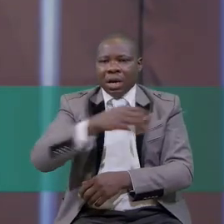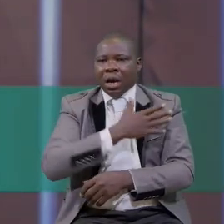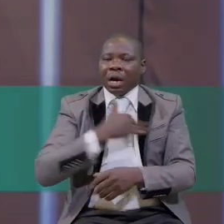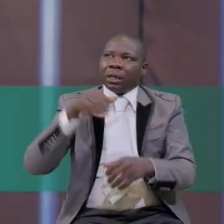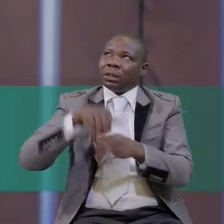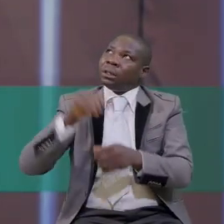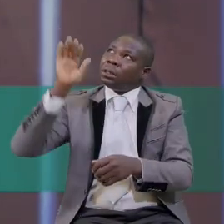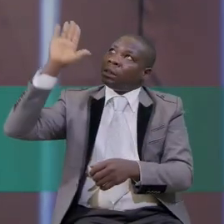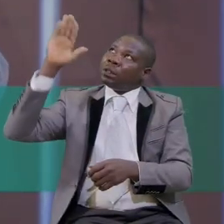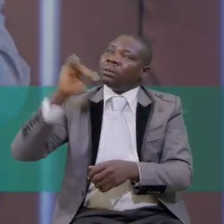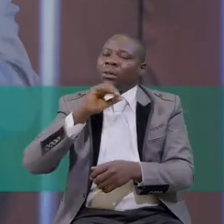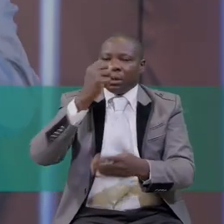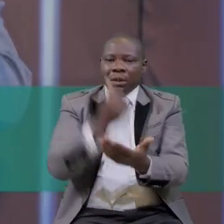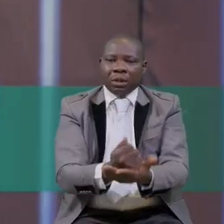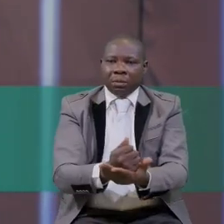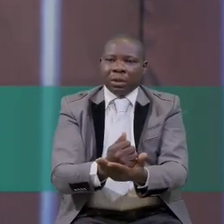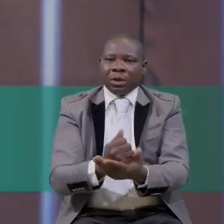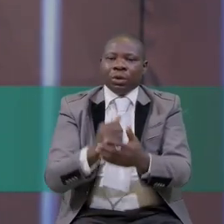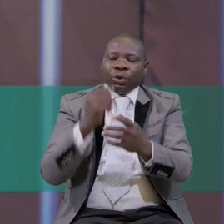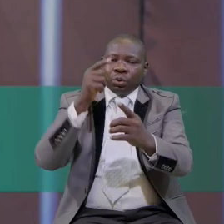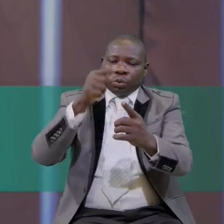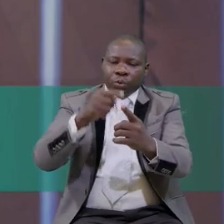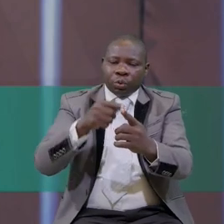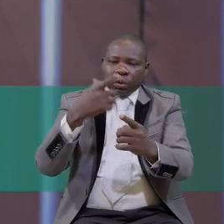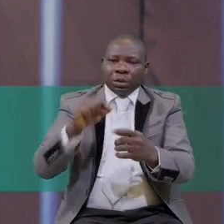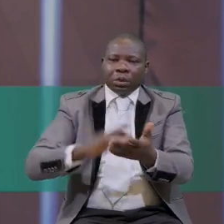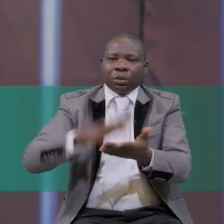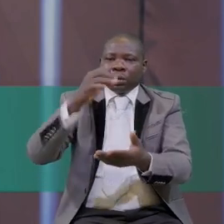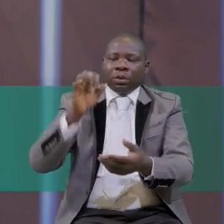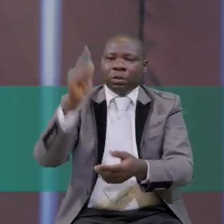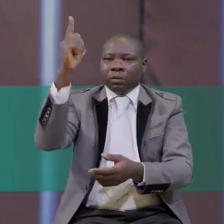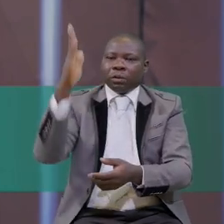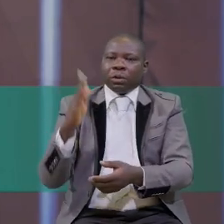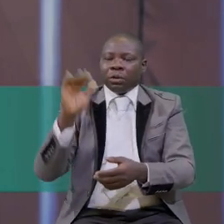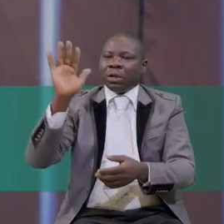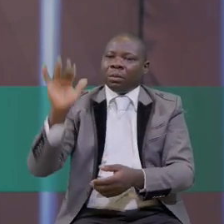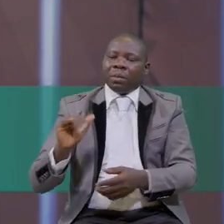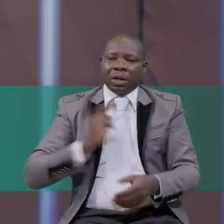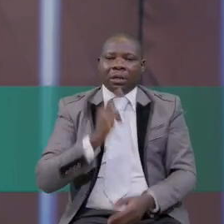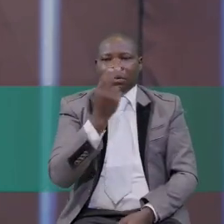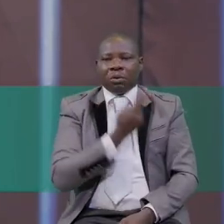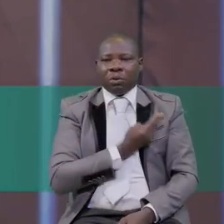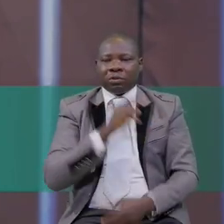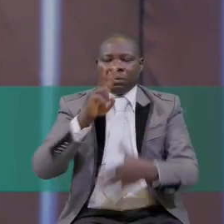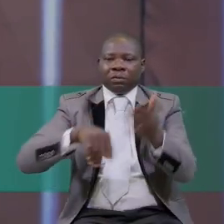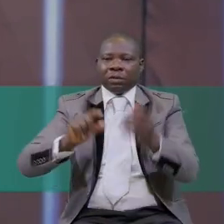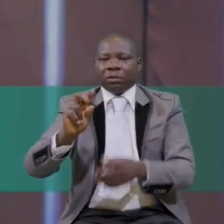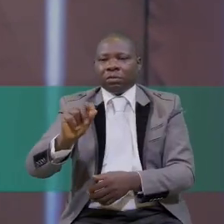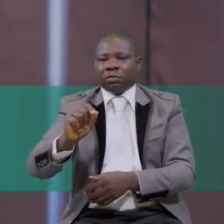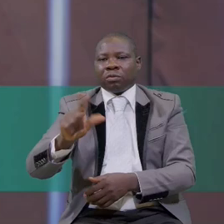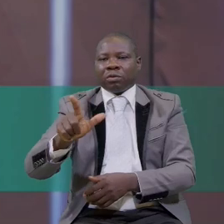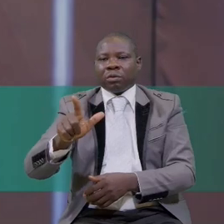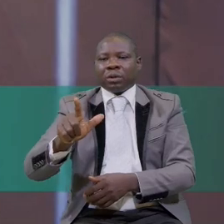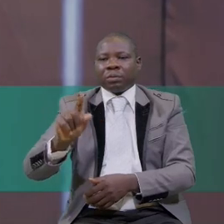Car pour ce qui concerne toutes les promesses de Dieu, c'est en lui qu'est le oui. C'est pourquoi encore l'amen par lui est prononcé par nous à la gloire de Dieu.